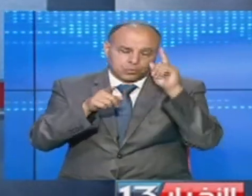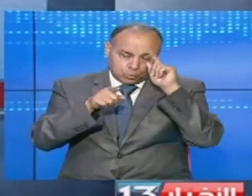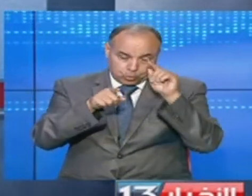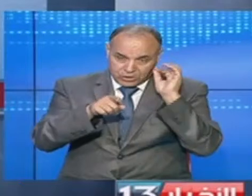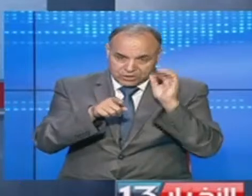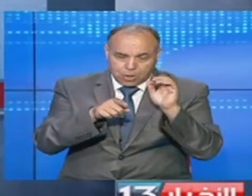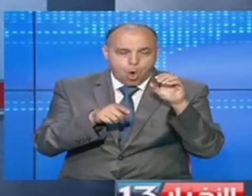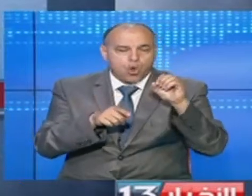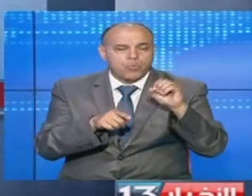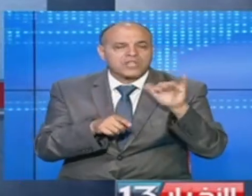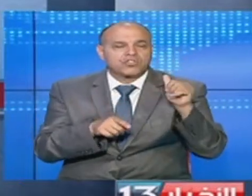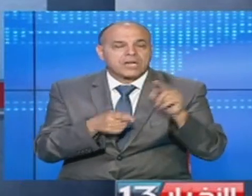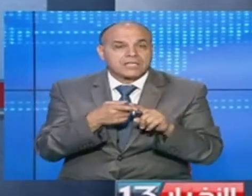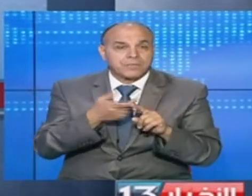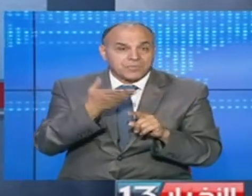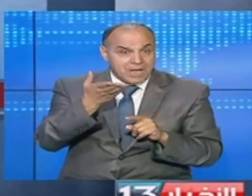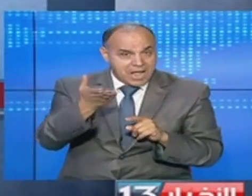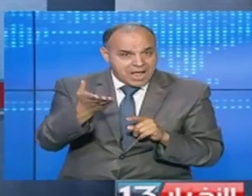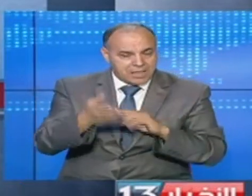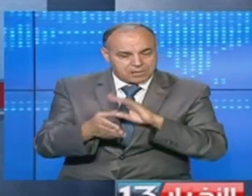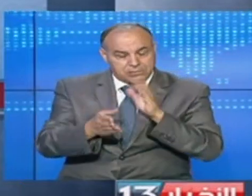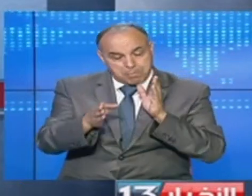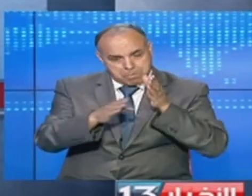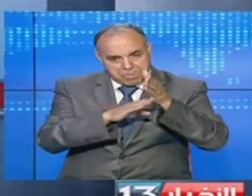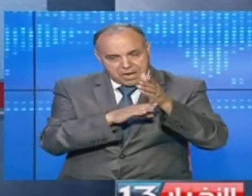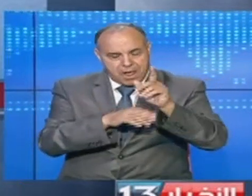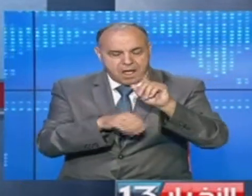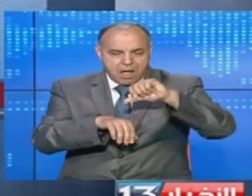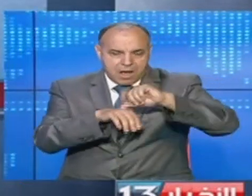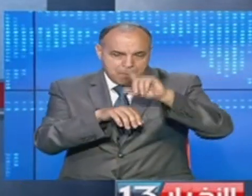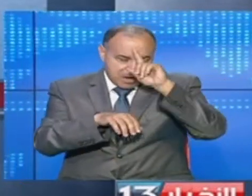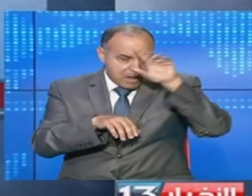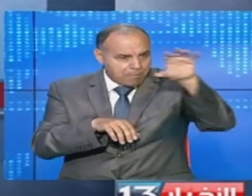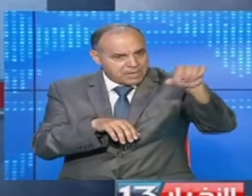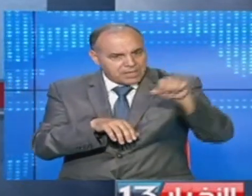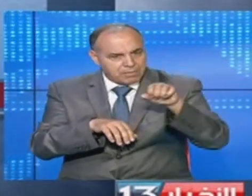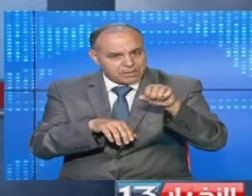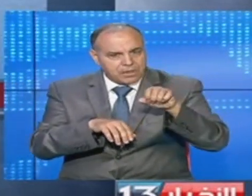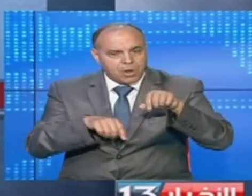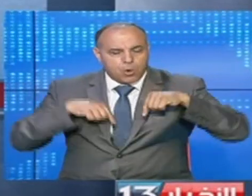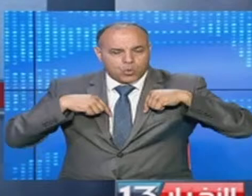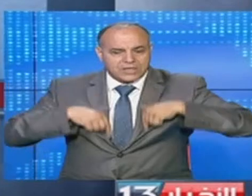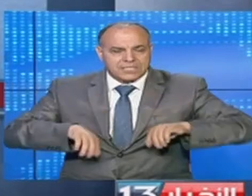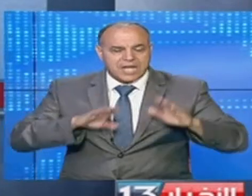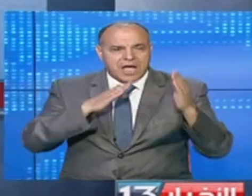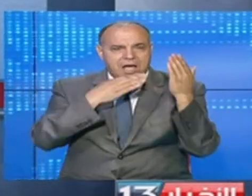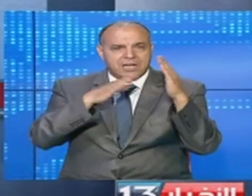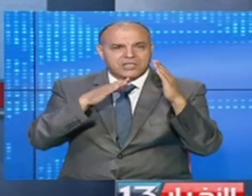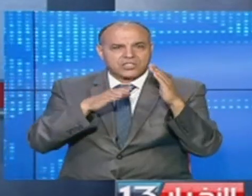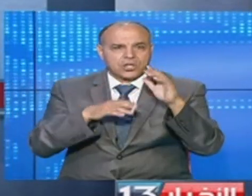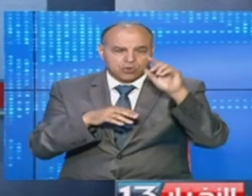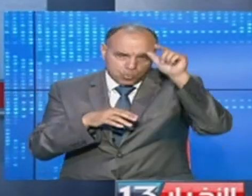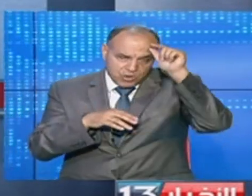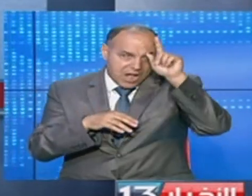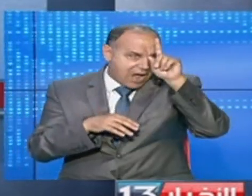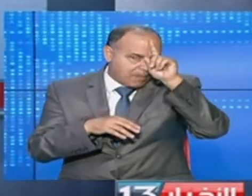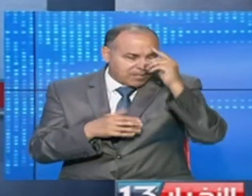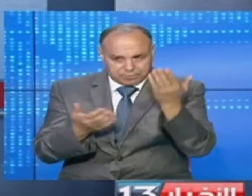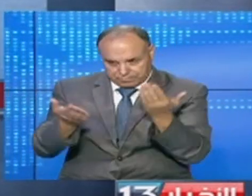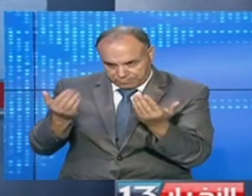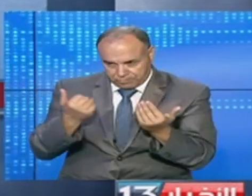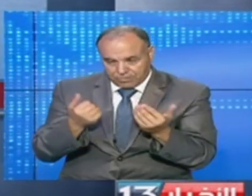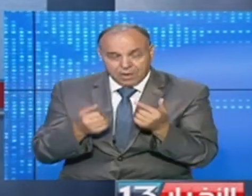عثمان الجرندي الذي توجه امس الى برلين بدعوه من وزير خارجيه جمهوريه المانيا